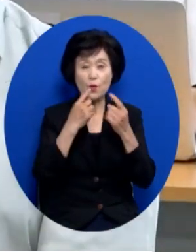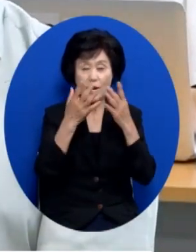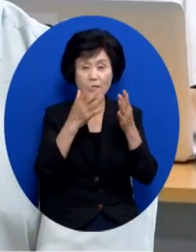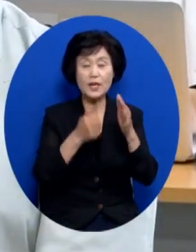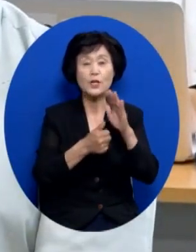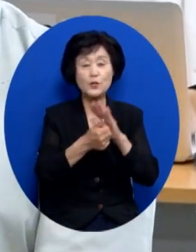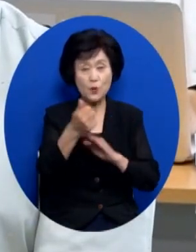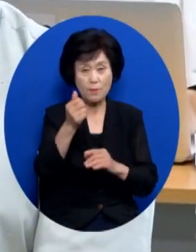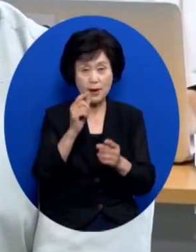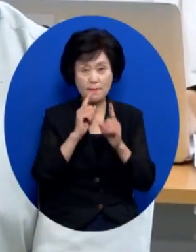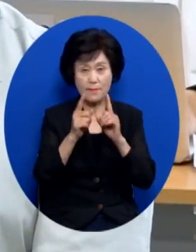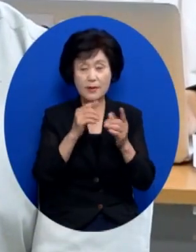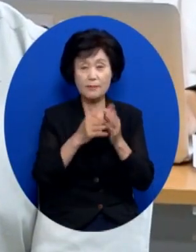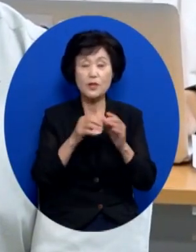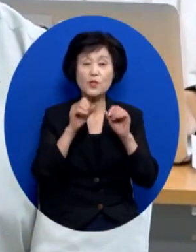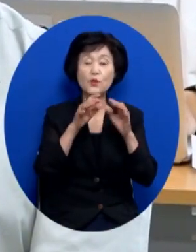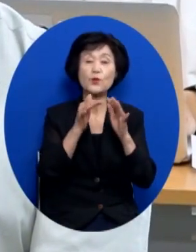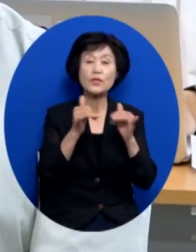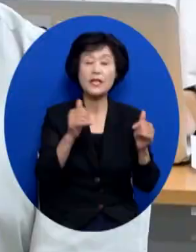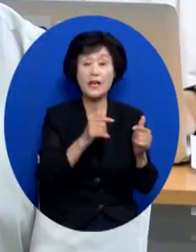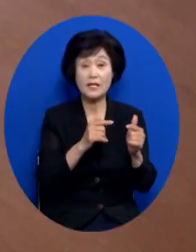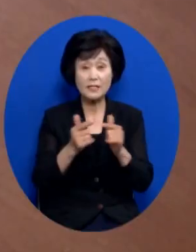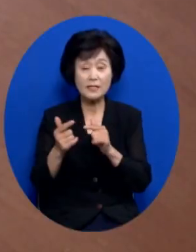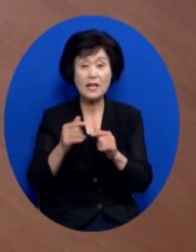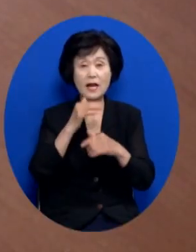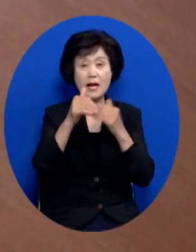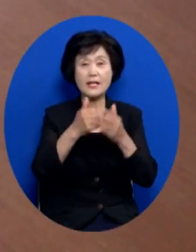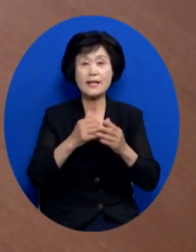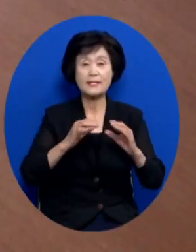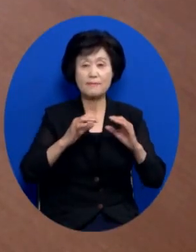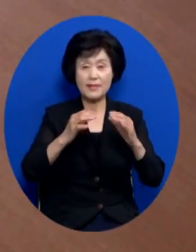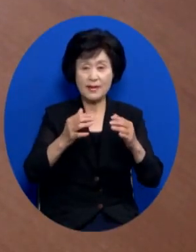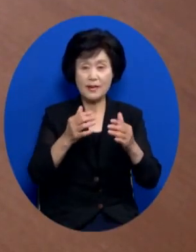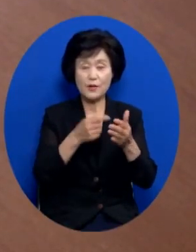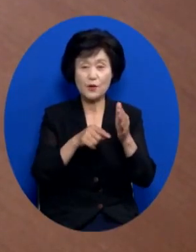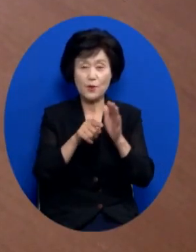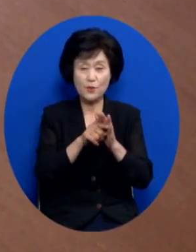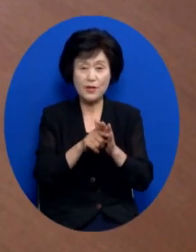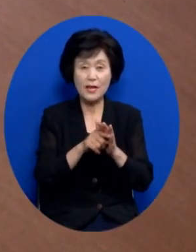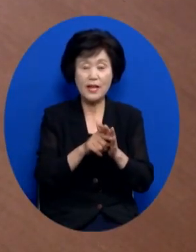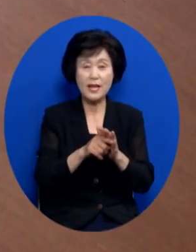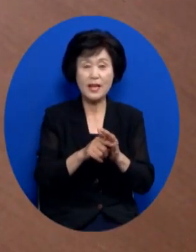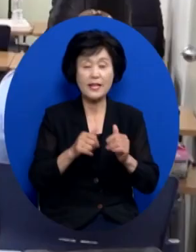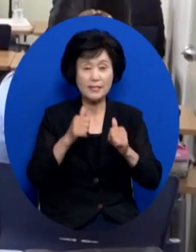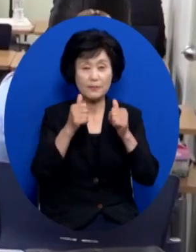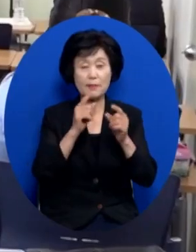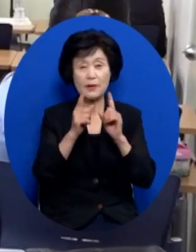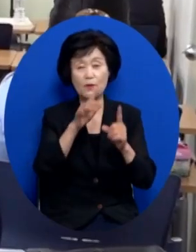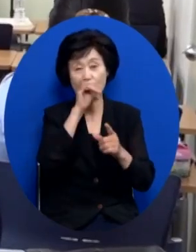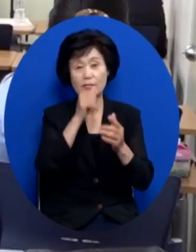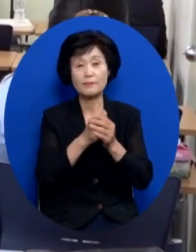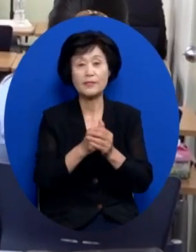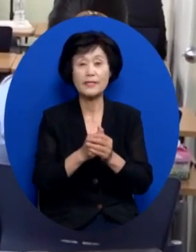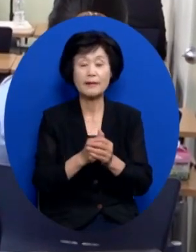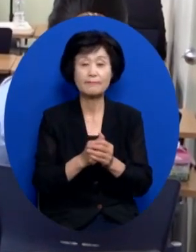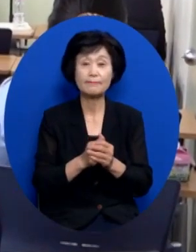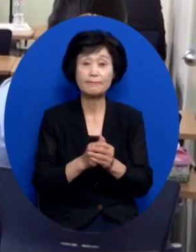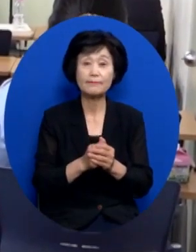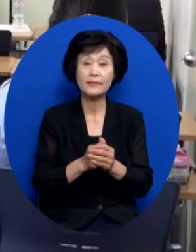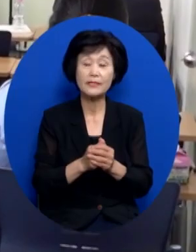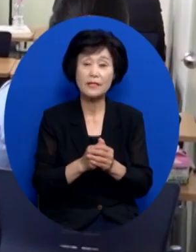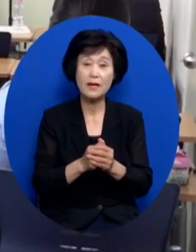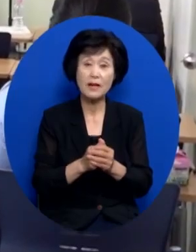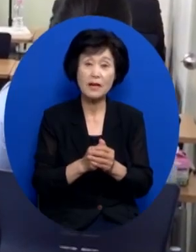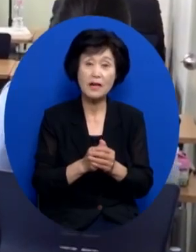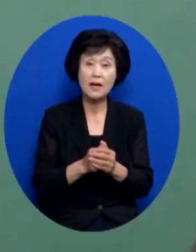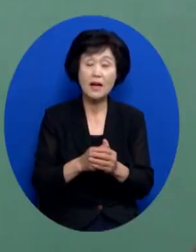강조하며 선교사의 일은 하나님의 나라를 사역지에 지어가는 것이라고 전했습니다. 설교 후에는 수료식도 진행됐습니다.